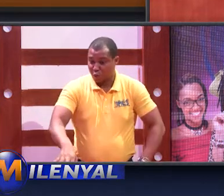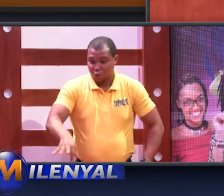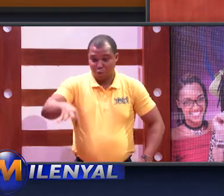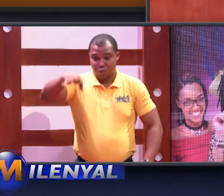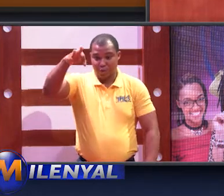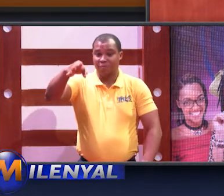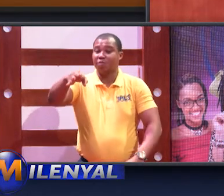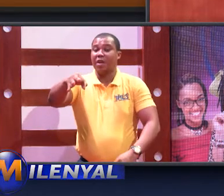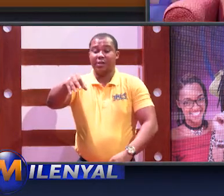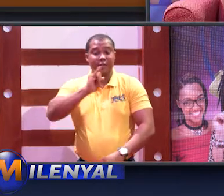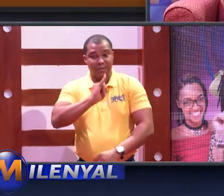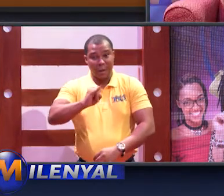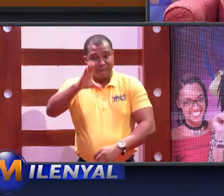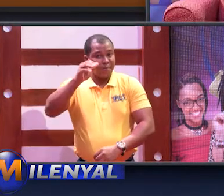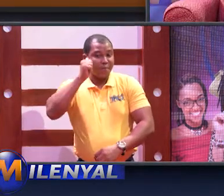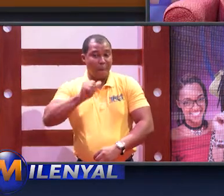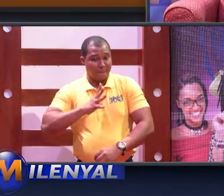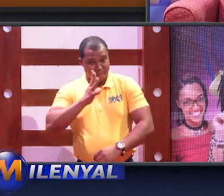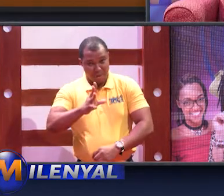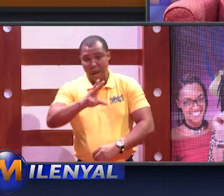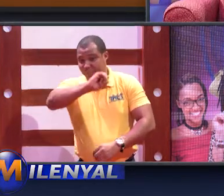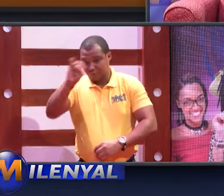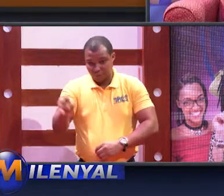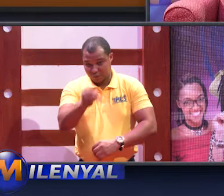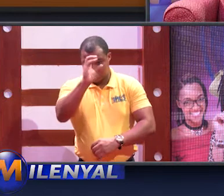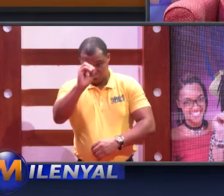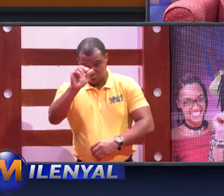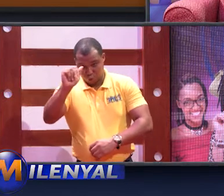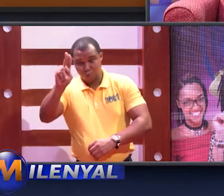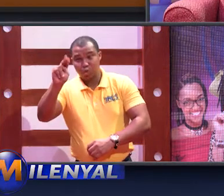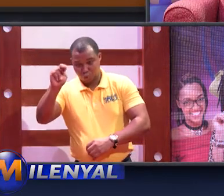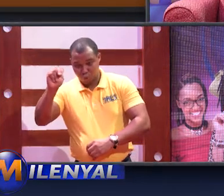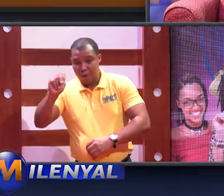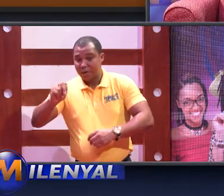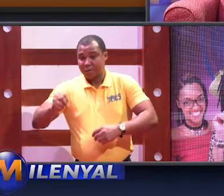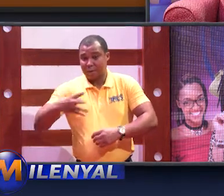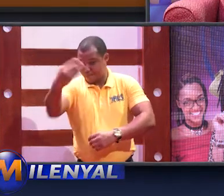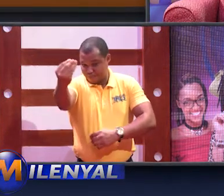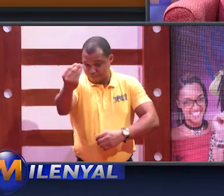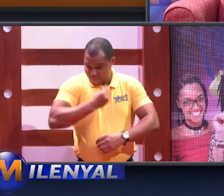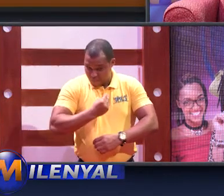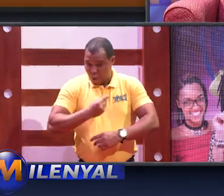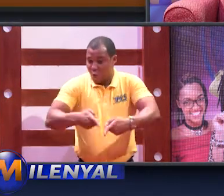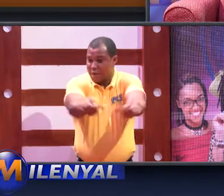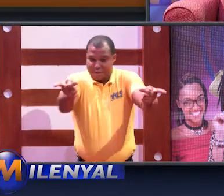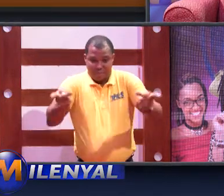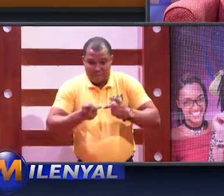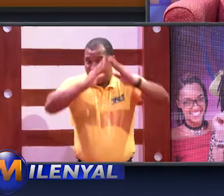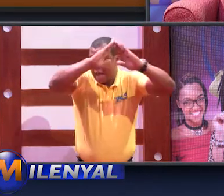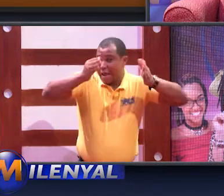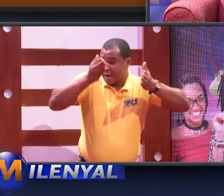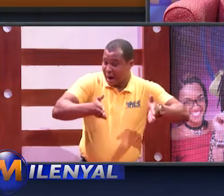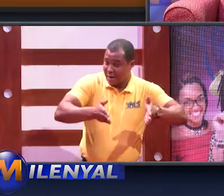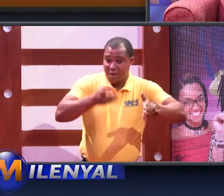c'est Madame Joanne, en fait, responsable d'impact qui mettait le locali à disposition. Donc c'est financement que nous jouons pour le